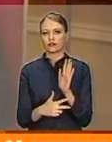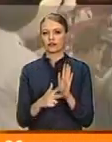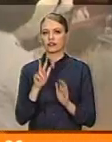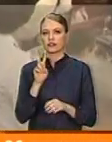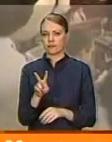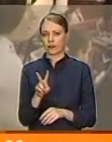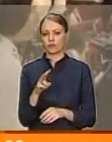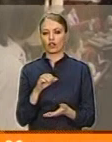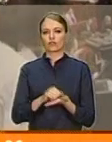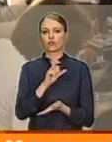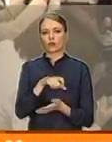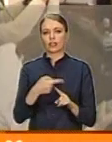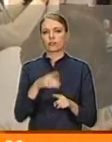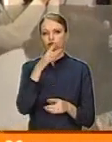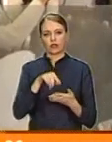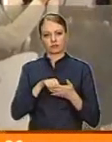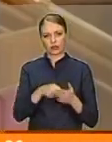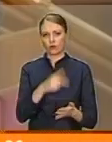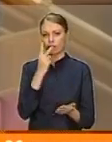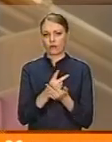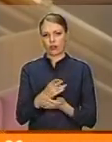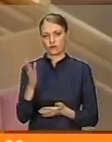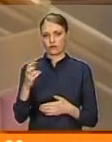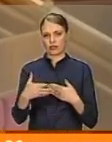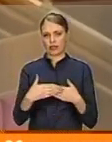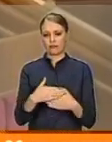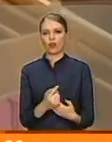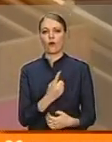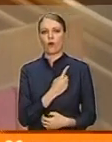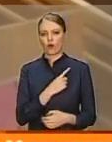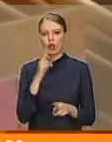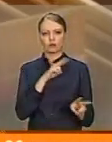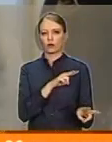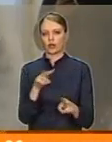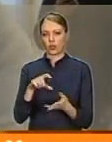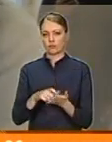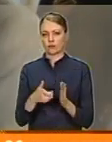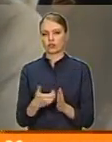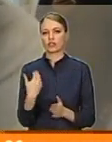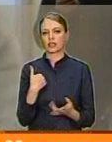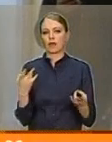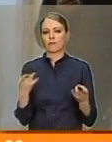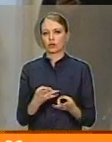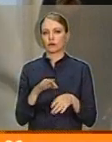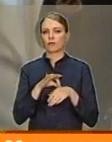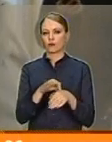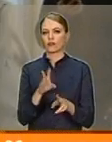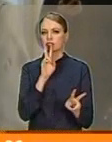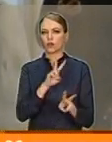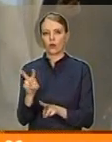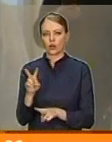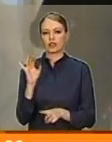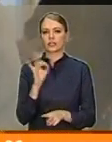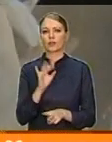2982. Журналістам тим часом наполегливо показують на двері. Охоронці оглядають приміщення. Нам потрібно провести огляд і